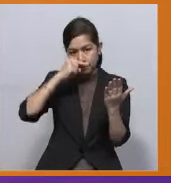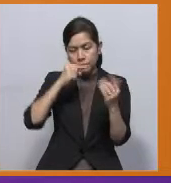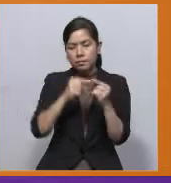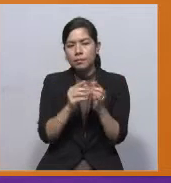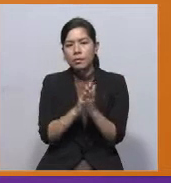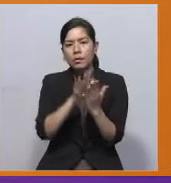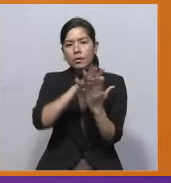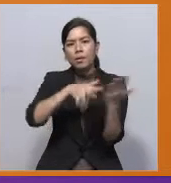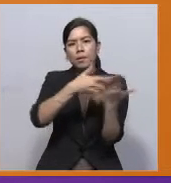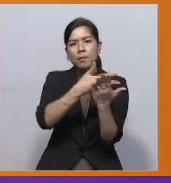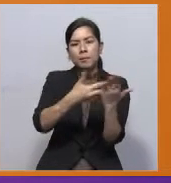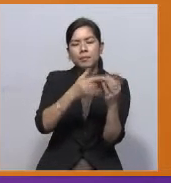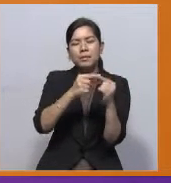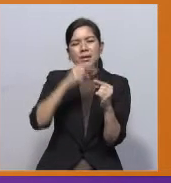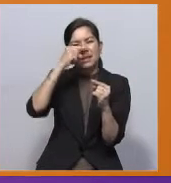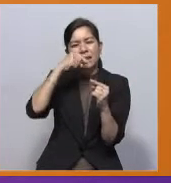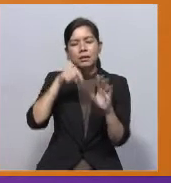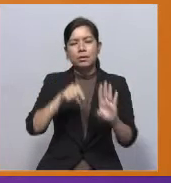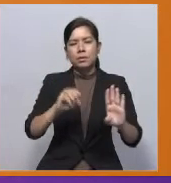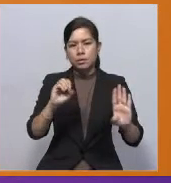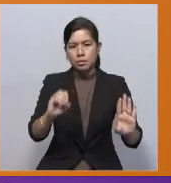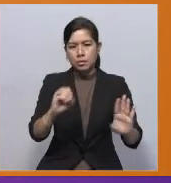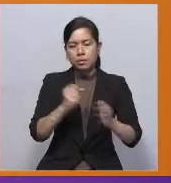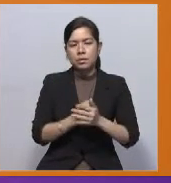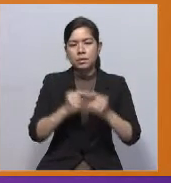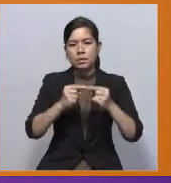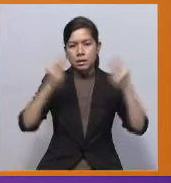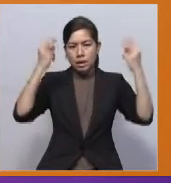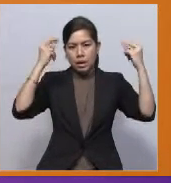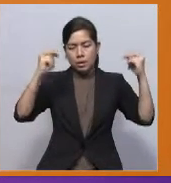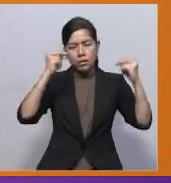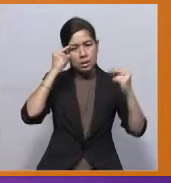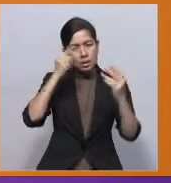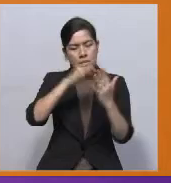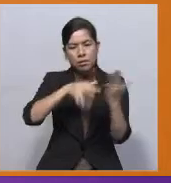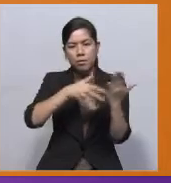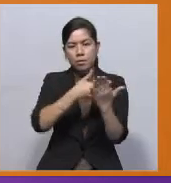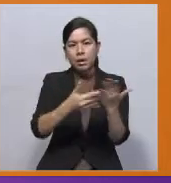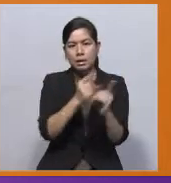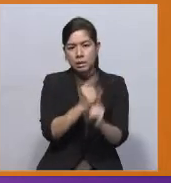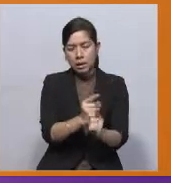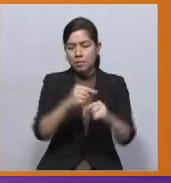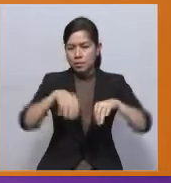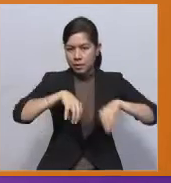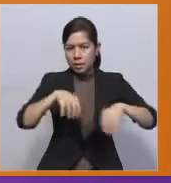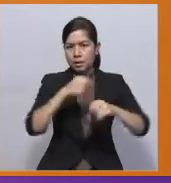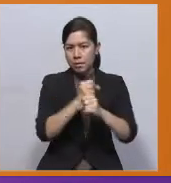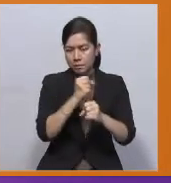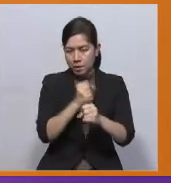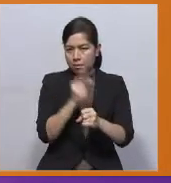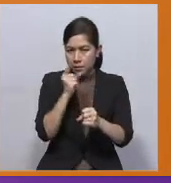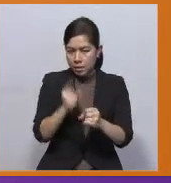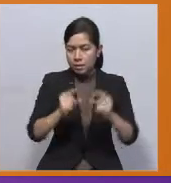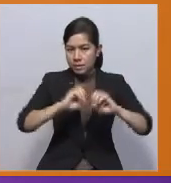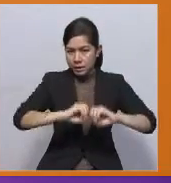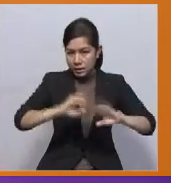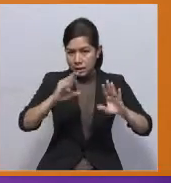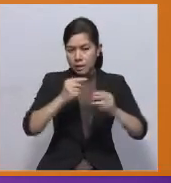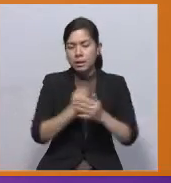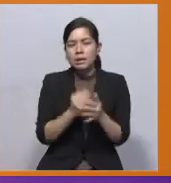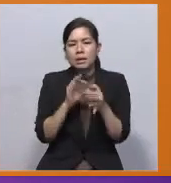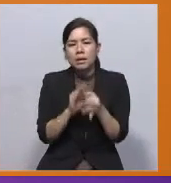บายไทยแลนด์ 4.0 ที่ท่านนายกวางแนวไว้เนี่ยจะมีการดำเนินงานเป็นรูปธรรมอย่างน้อยในเรื่องของ